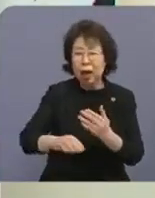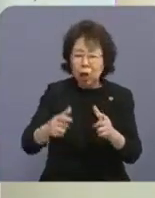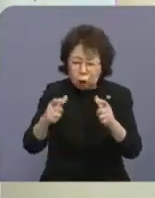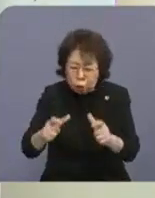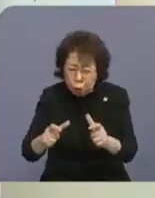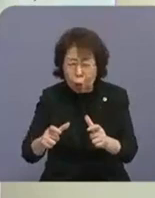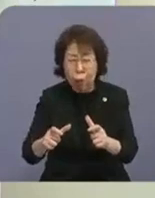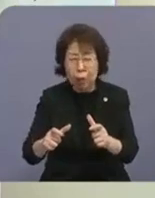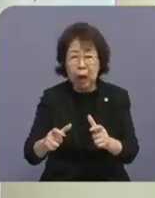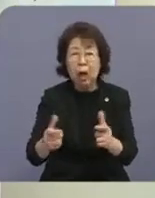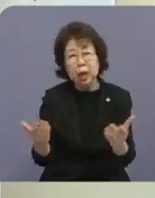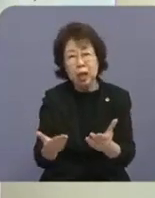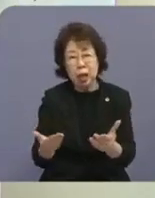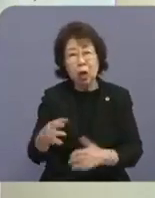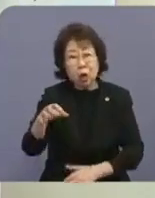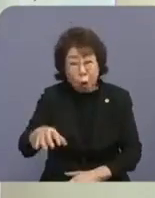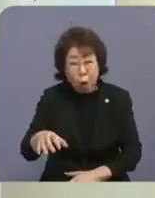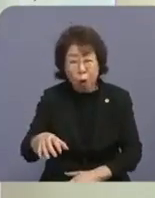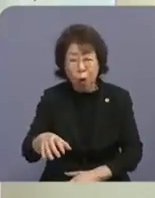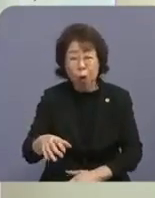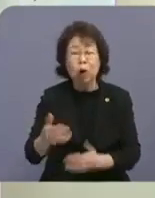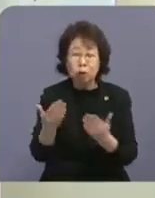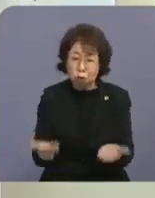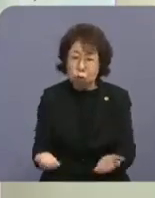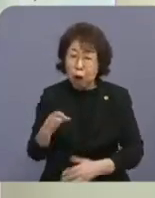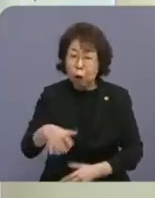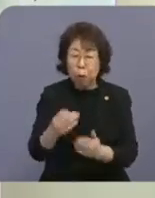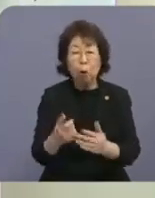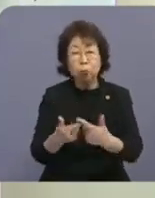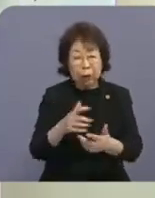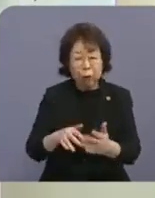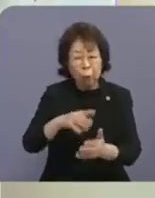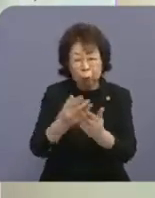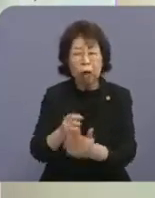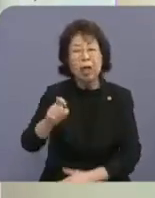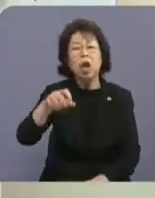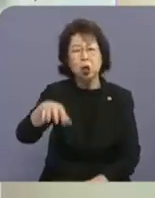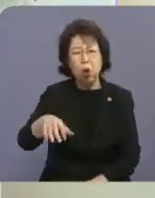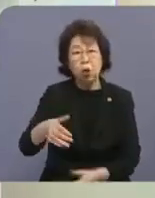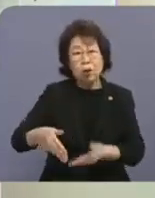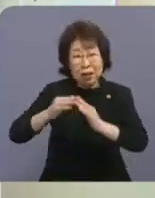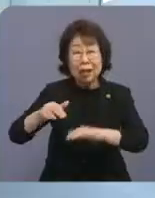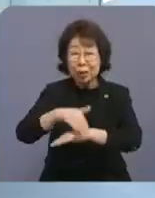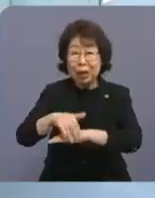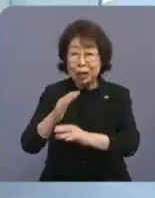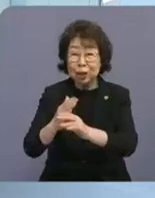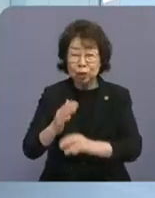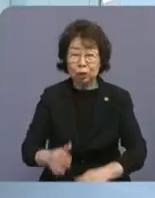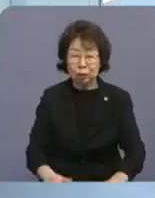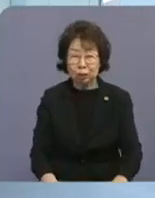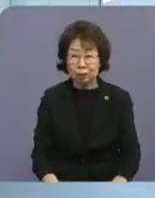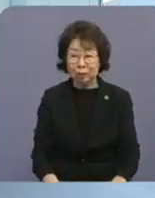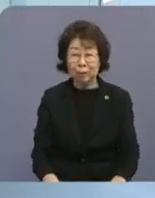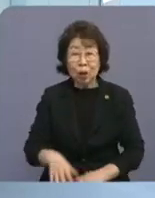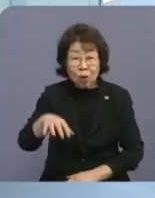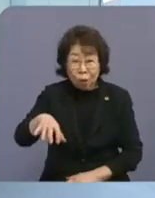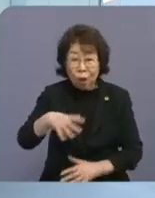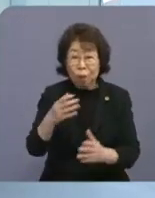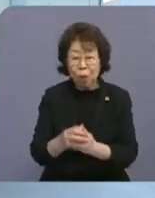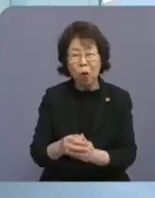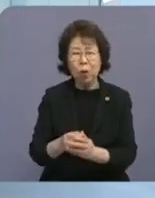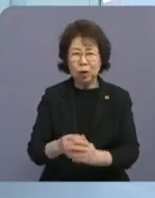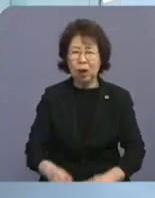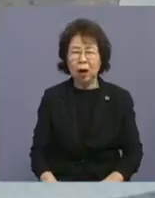작은 워케이션 위성센터가 올해 말까지 부산에는 모두 10곳에 들어설 예정입니다. 위성센터는